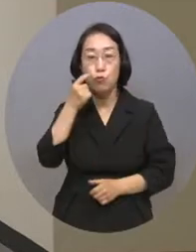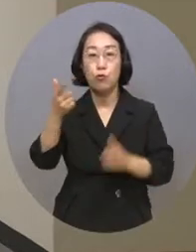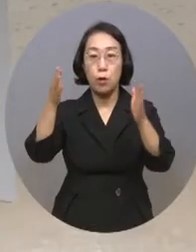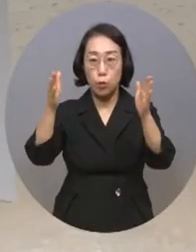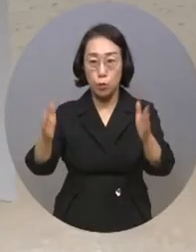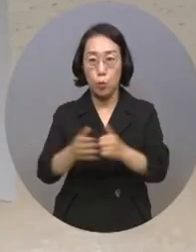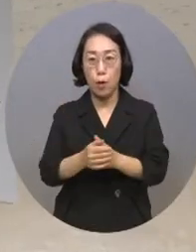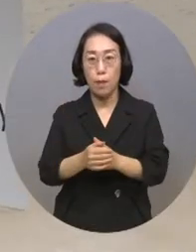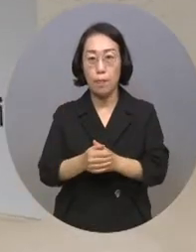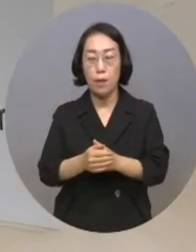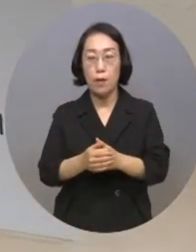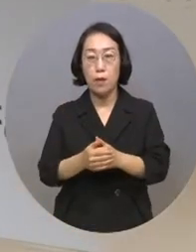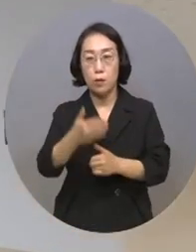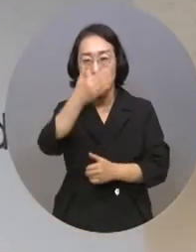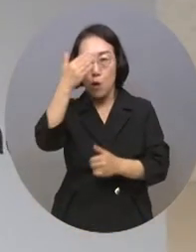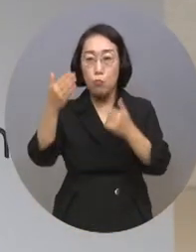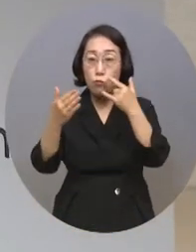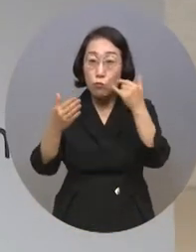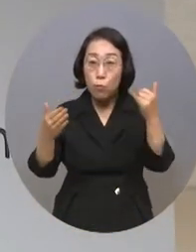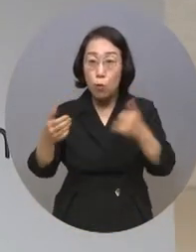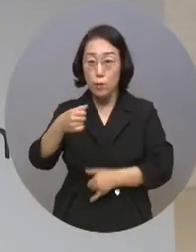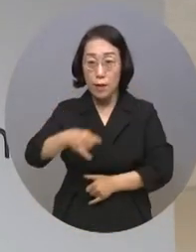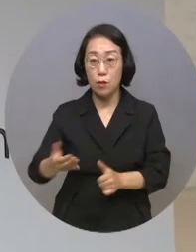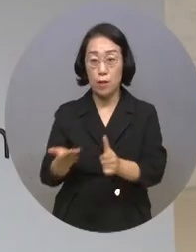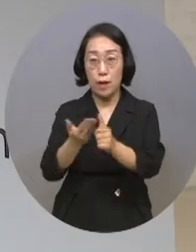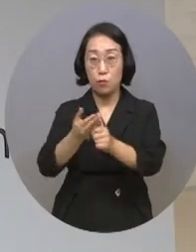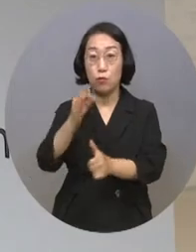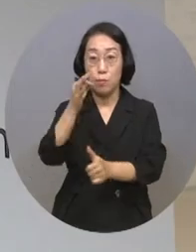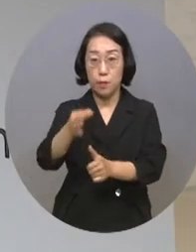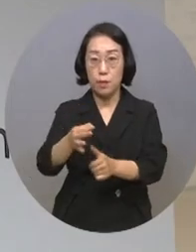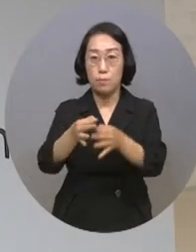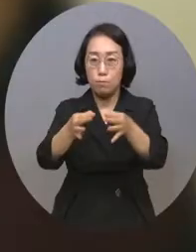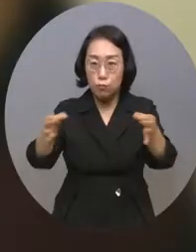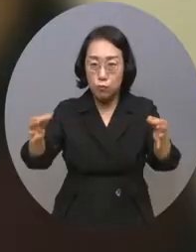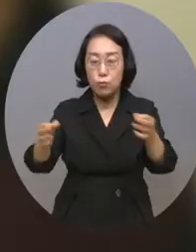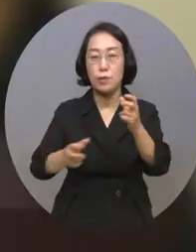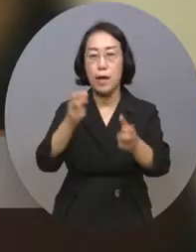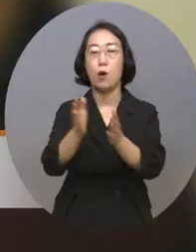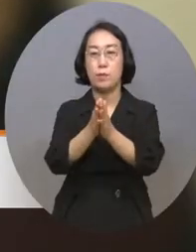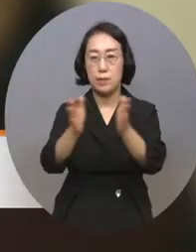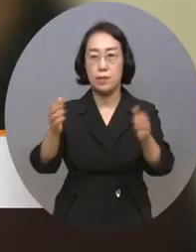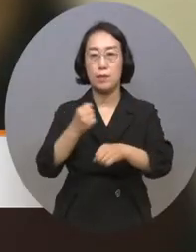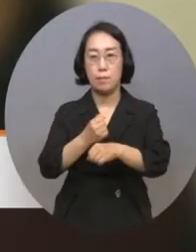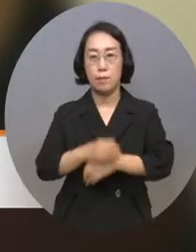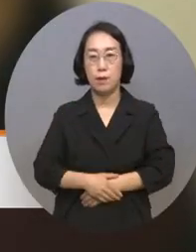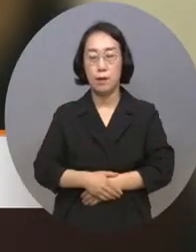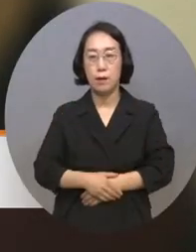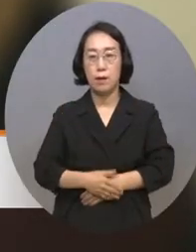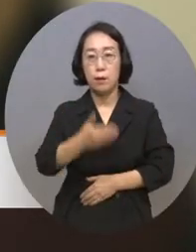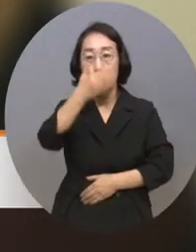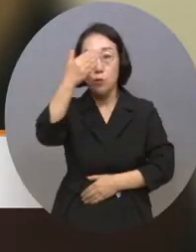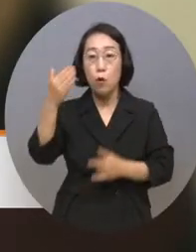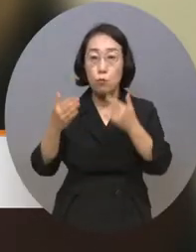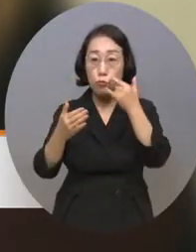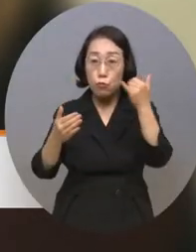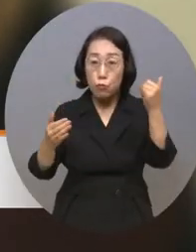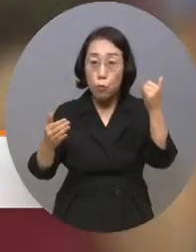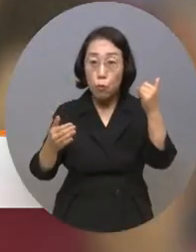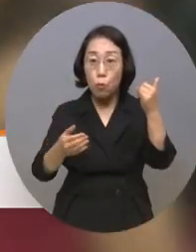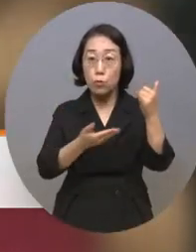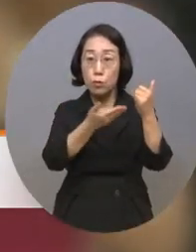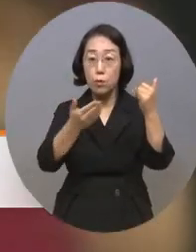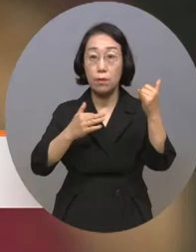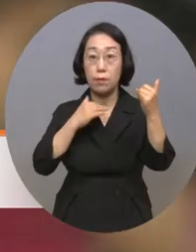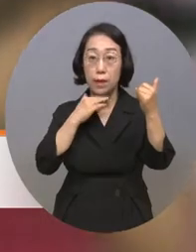청소년부모 아동 양육비 지원 시범사업을 시행한다고 밝혔습니다 청소년 부모가구란 자녀를 양육하는